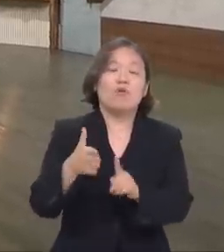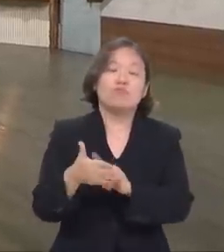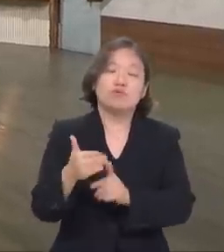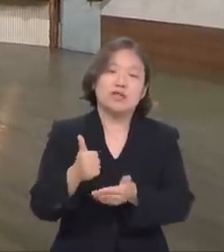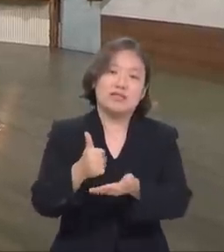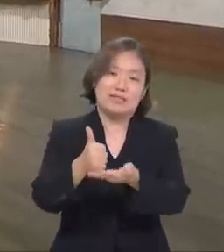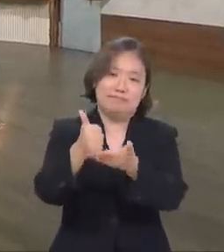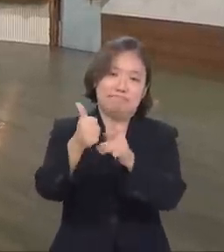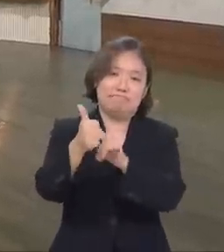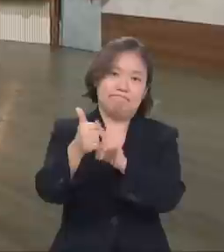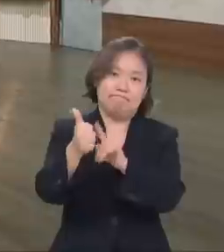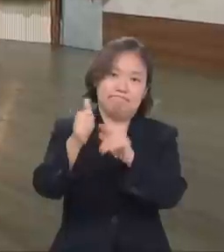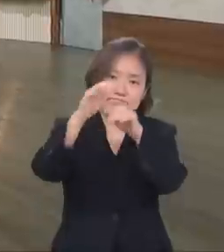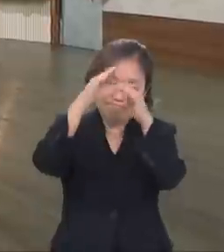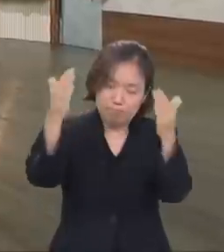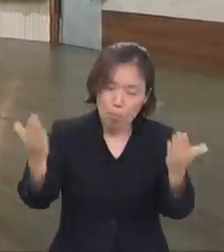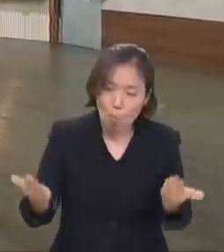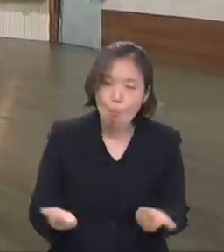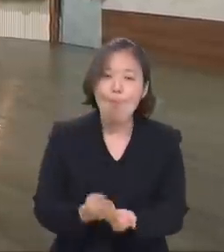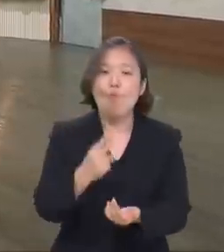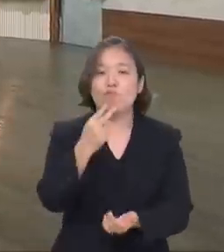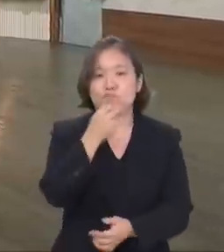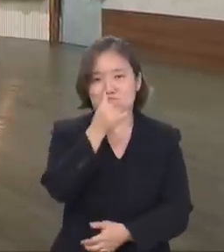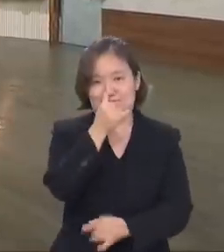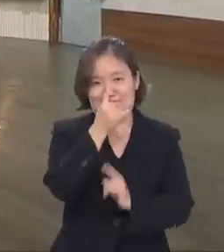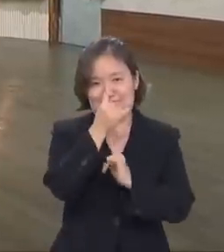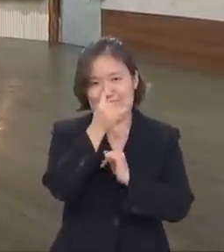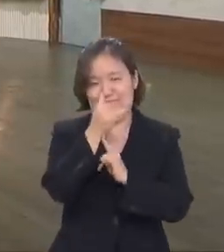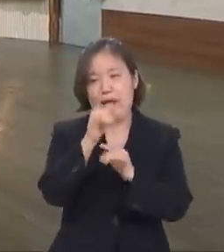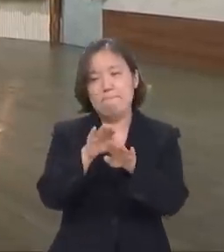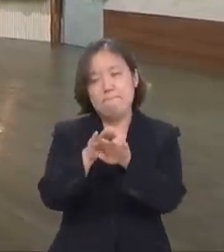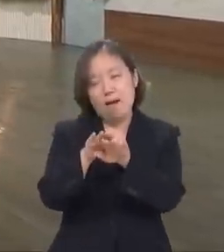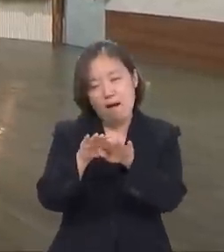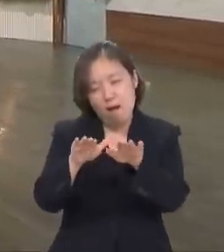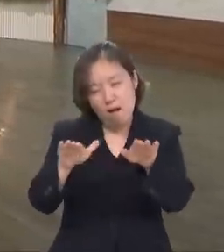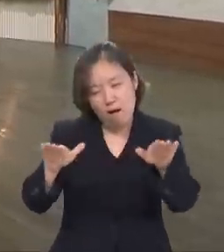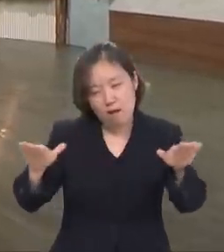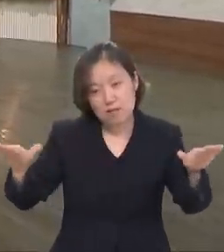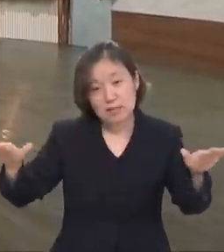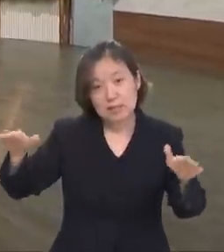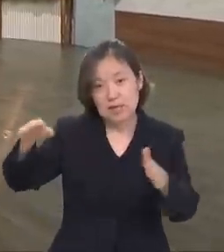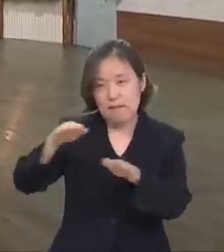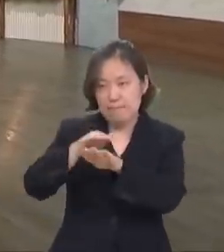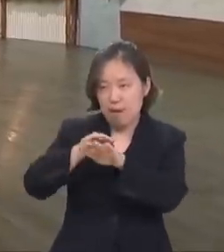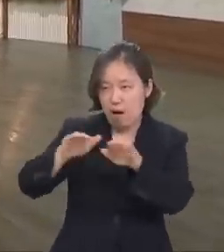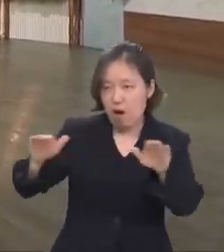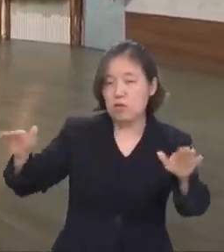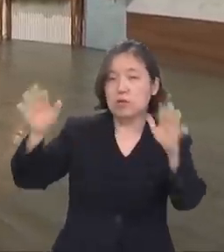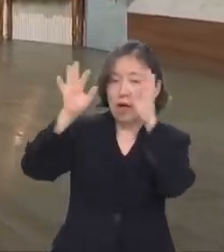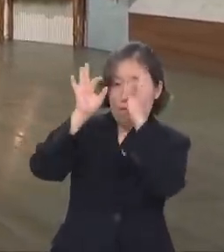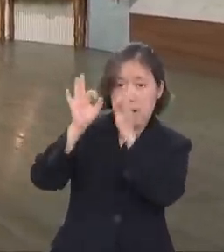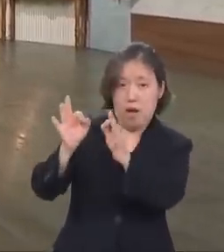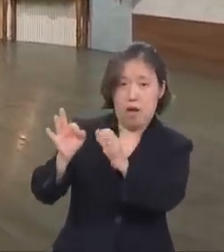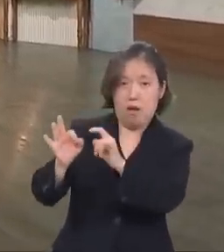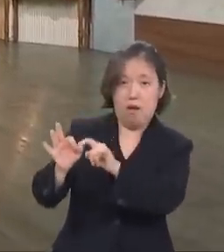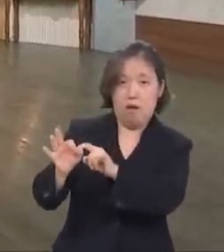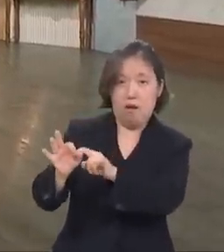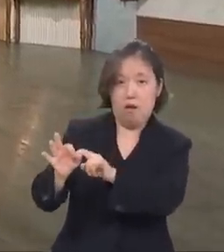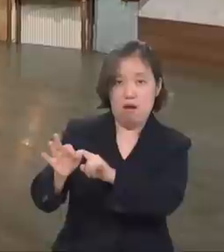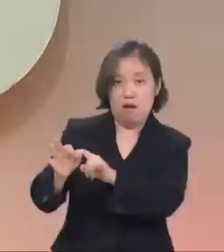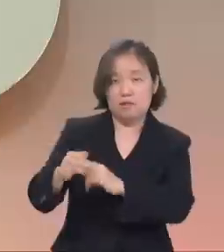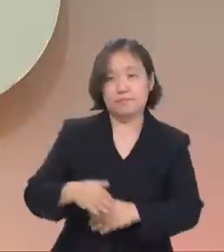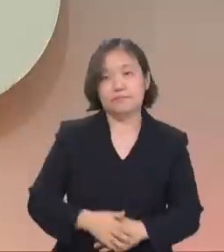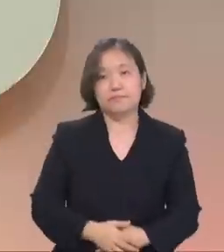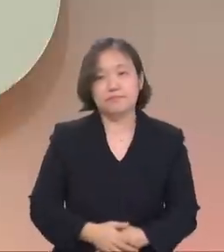모든 중생을 평등하게 바라보시니 평등하게 모든 중생을 바라보시네